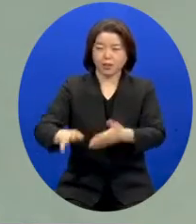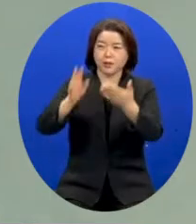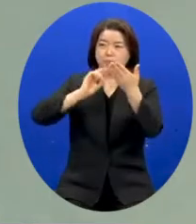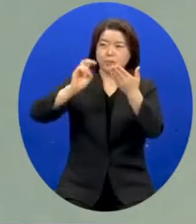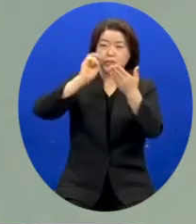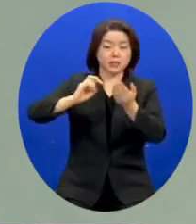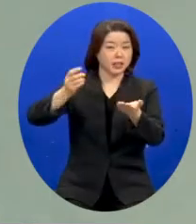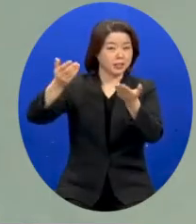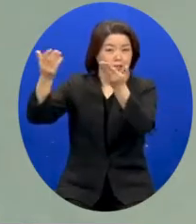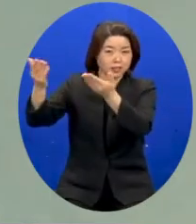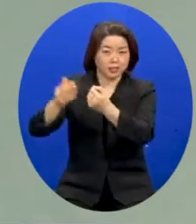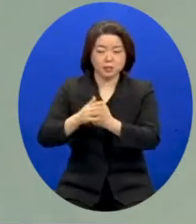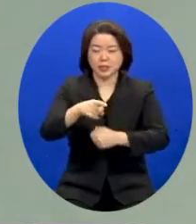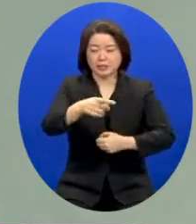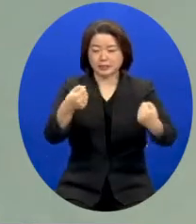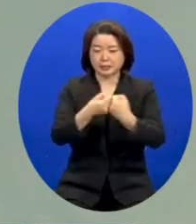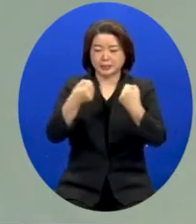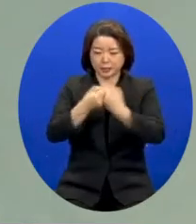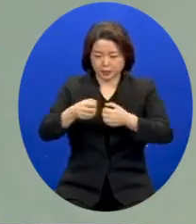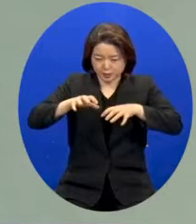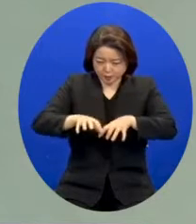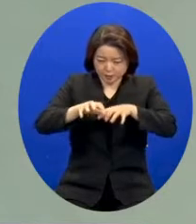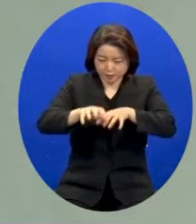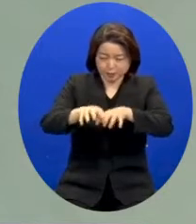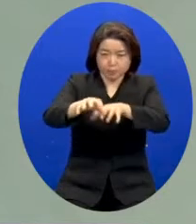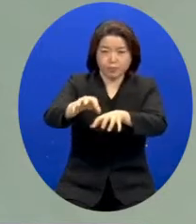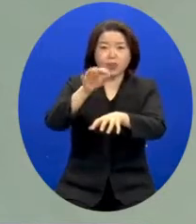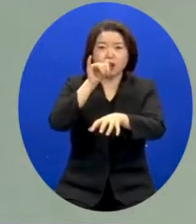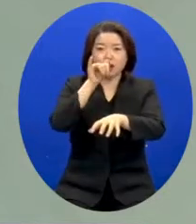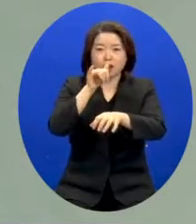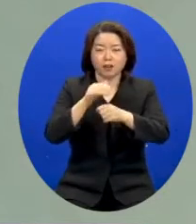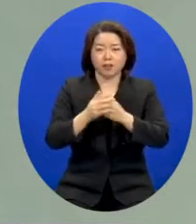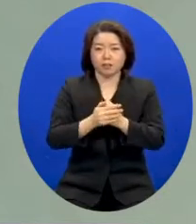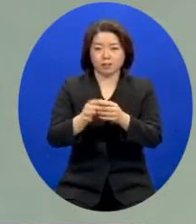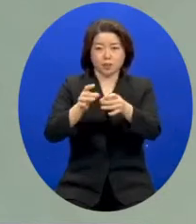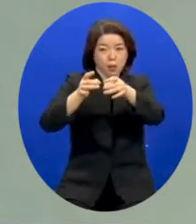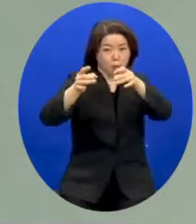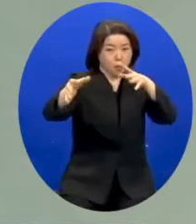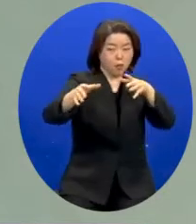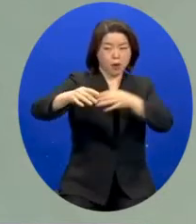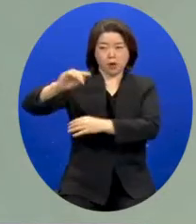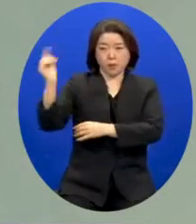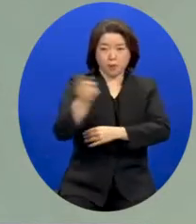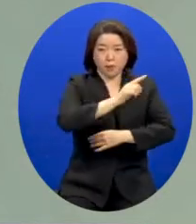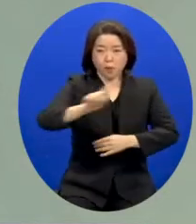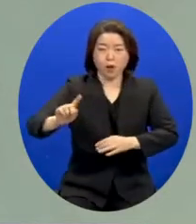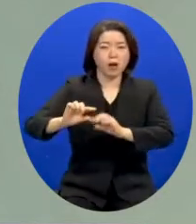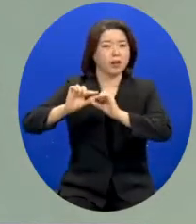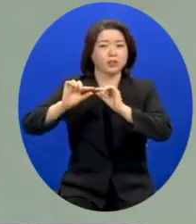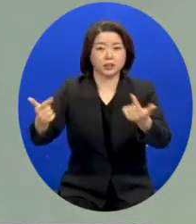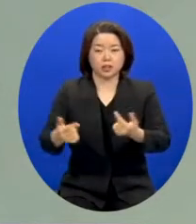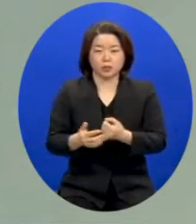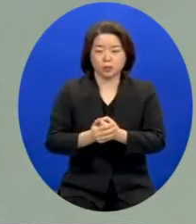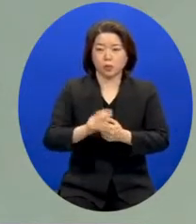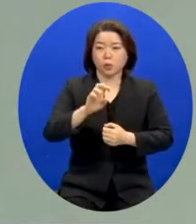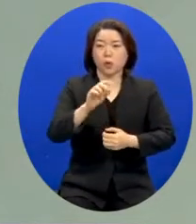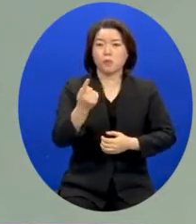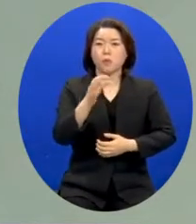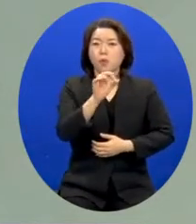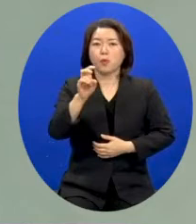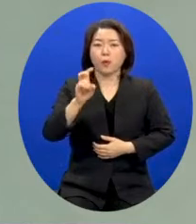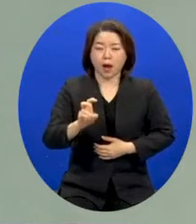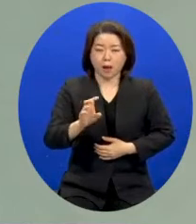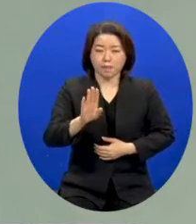하면서 그 전쟁터로 나갔습니다. 활 한번 쏘거나 칼 한번 휘둘러 보지 않고 모압 암몬